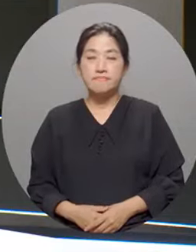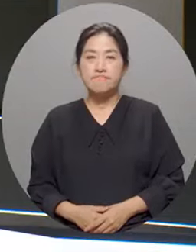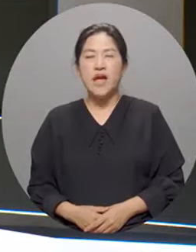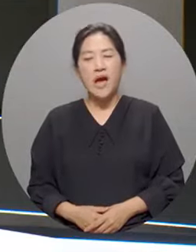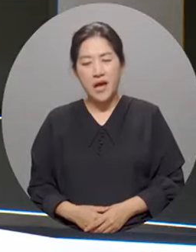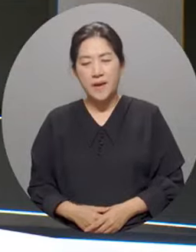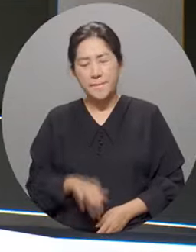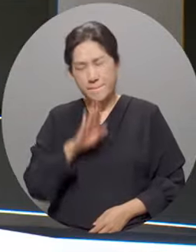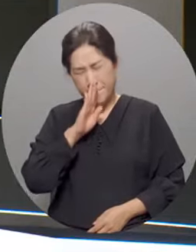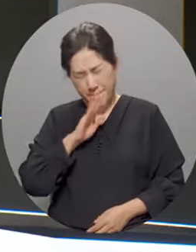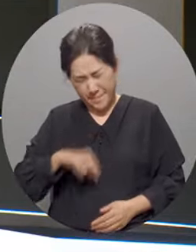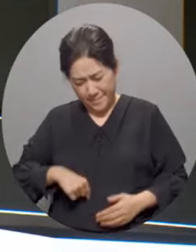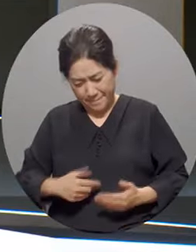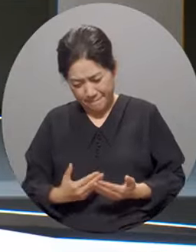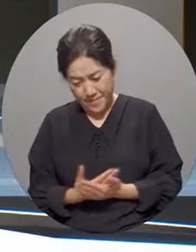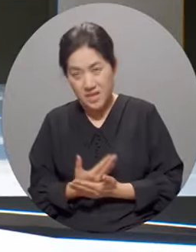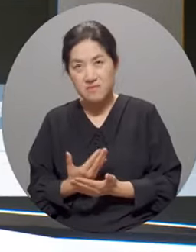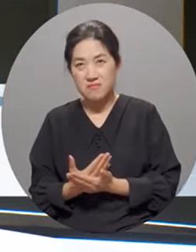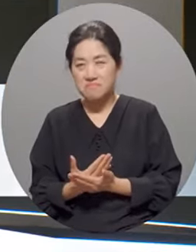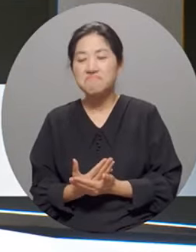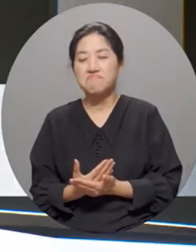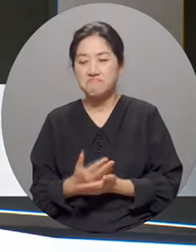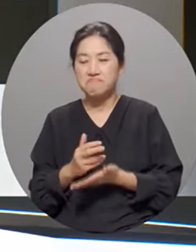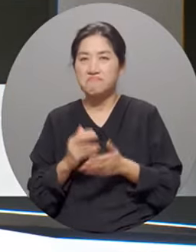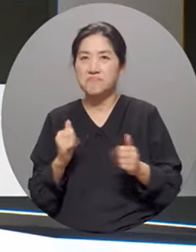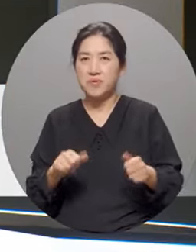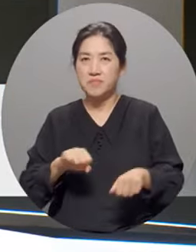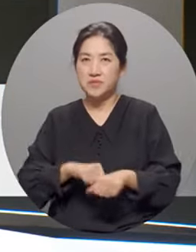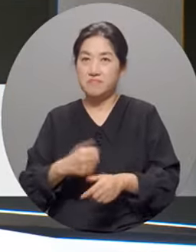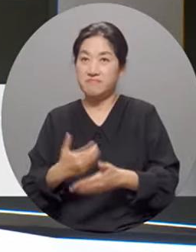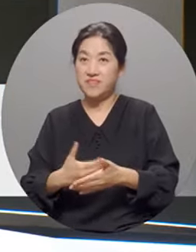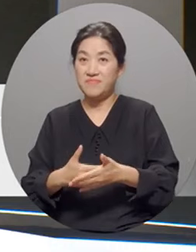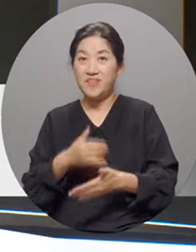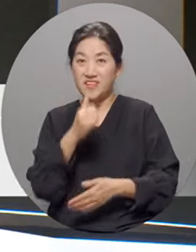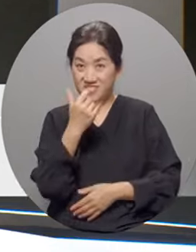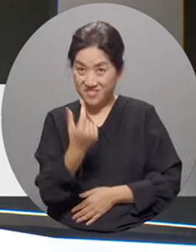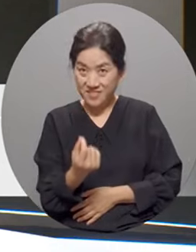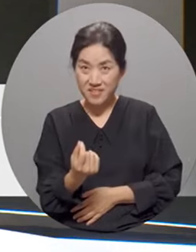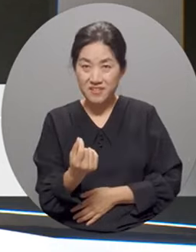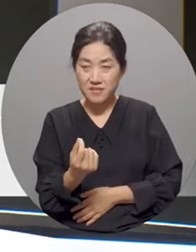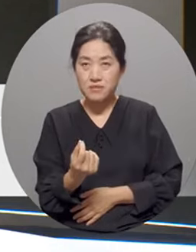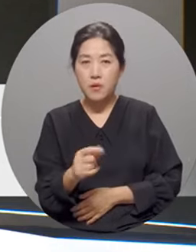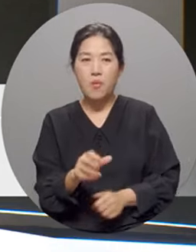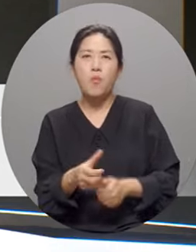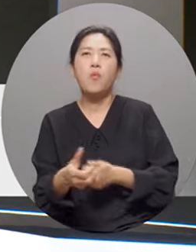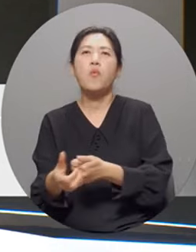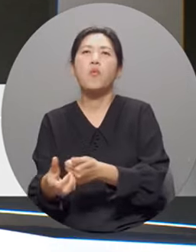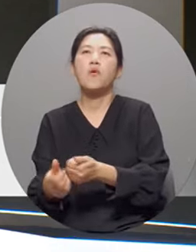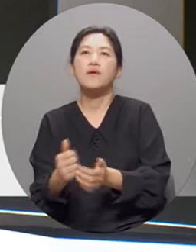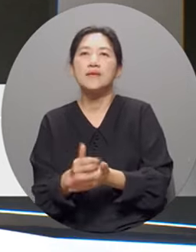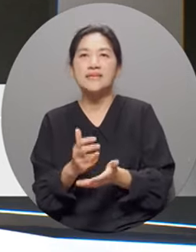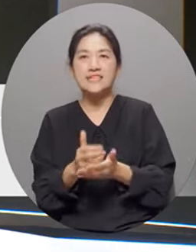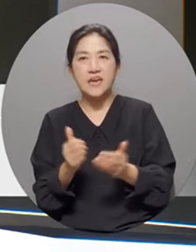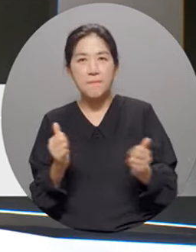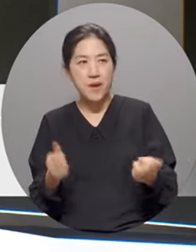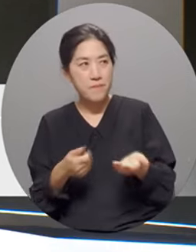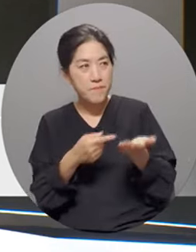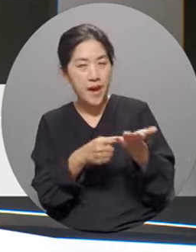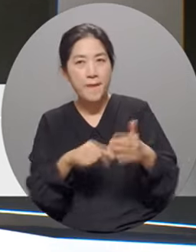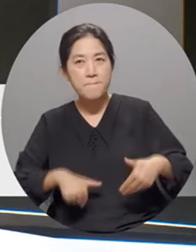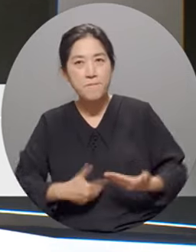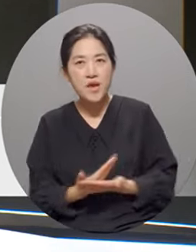진지한 반성을 하고 있다며 법원이 형량을 깎아주는 경우가 있습니다 그런데 그걸 노리고 재판부에 제출할